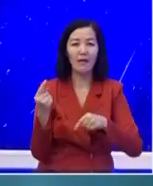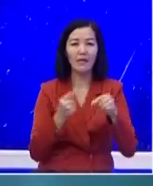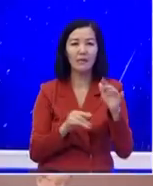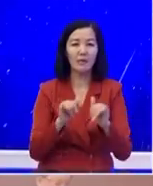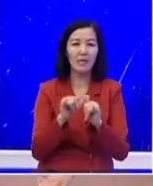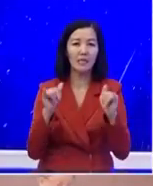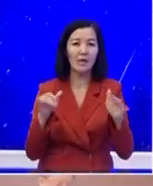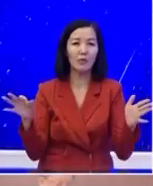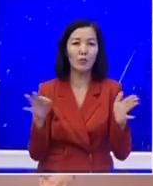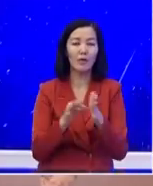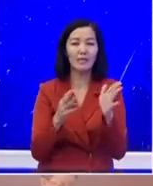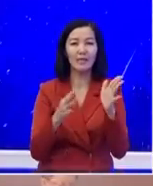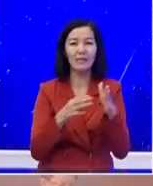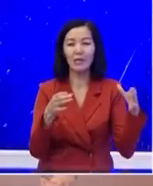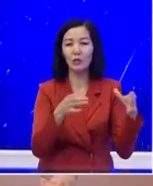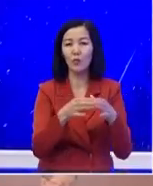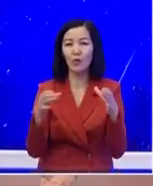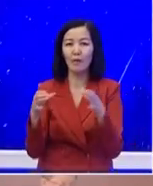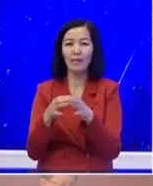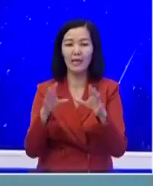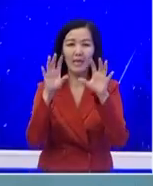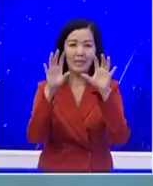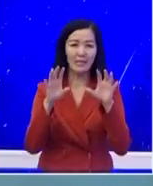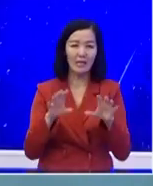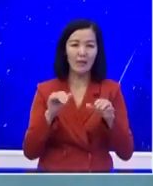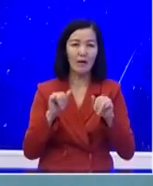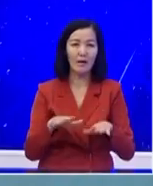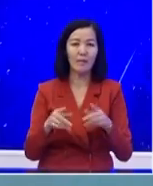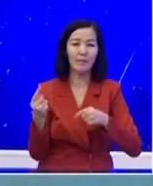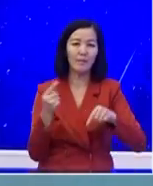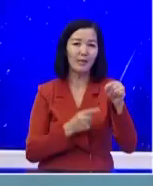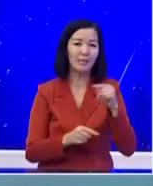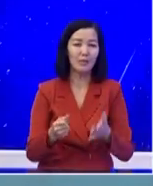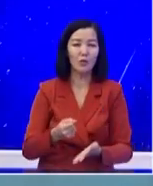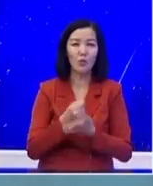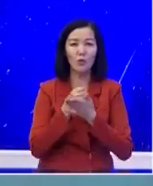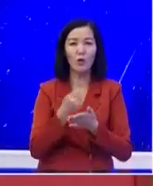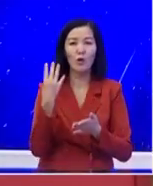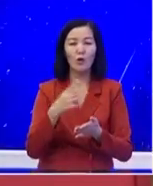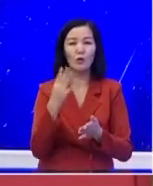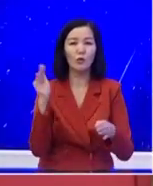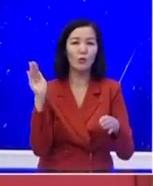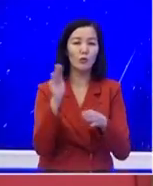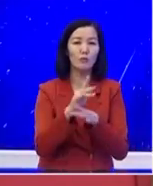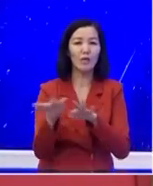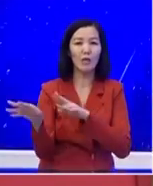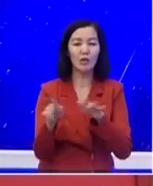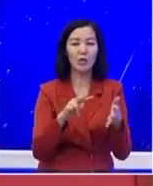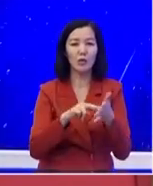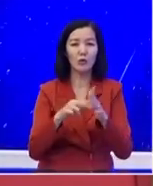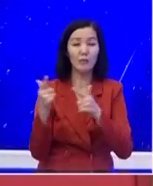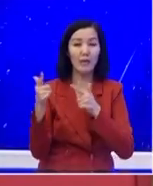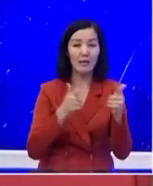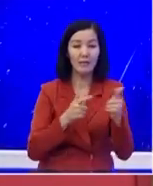ілгерілету мақсатында 8 топтамадан тұратын арнайы заңнама қабылданып, бизнесті қолдау жөніндегі 43 қосымша іс жоспар